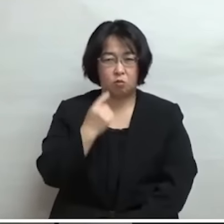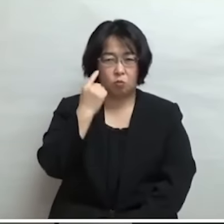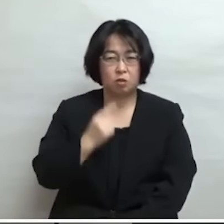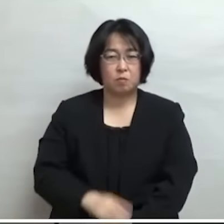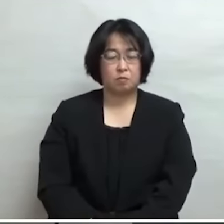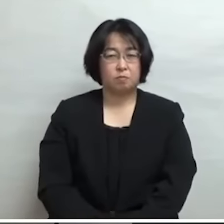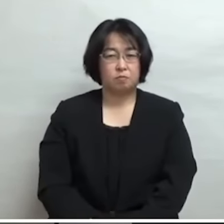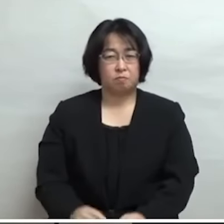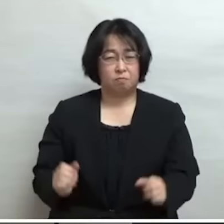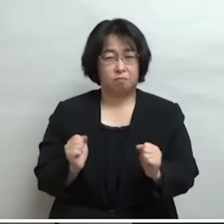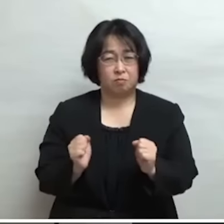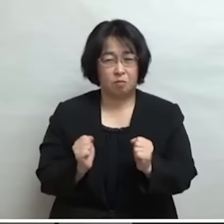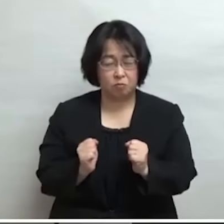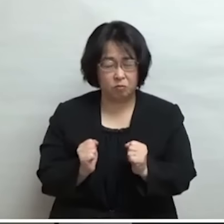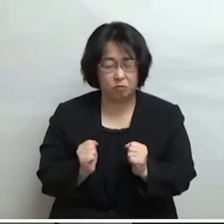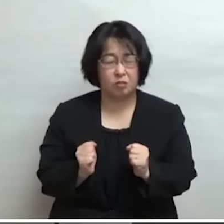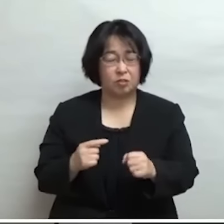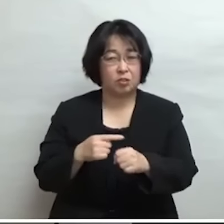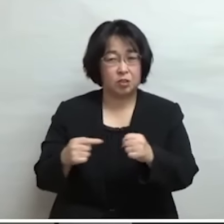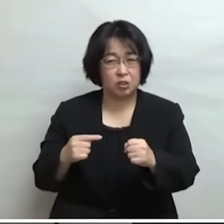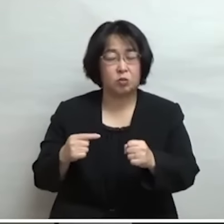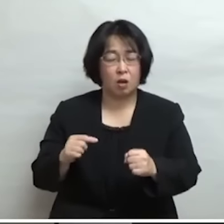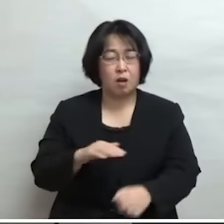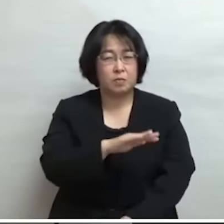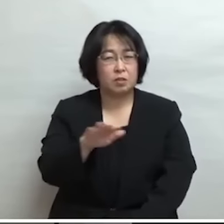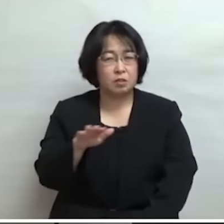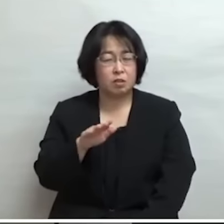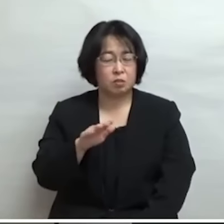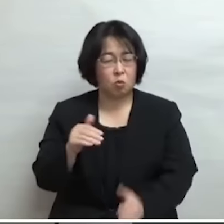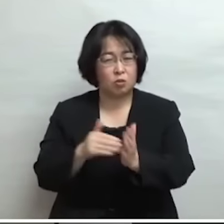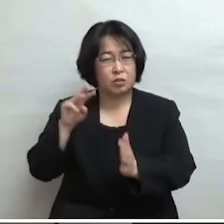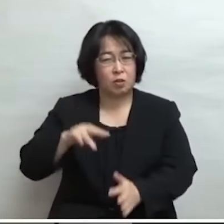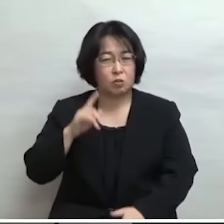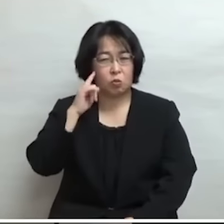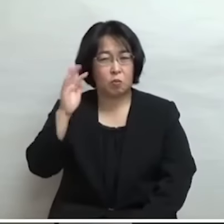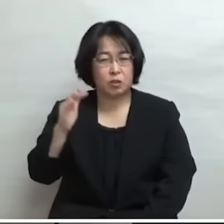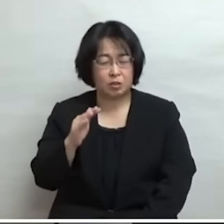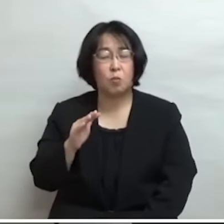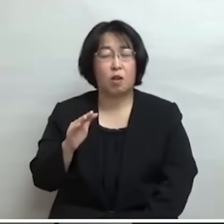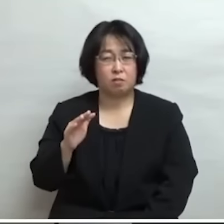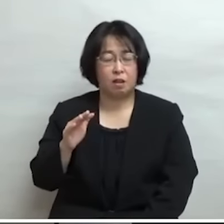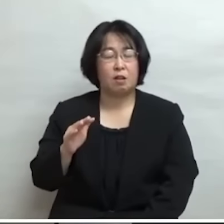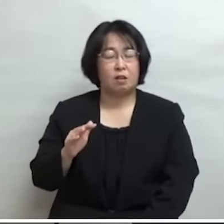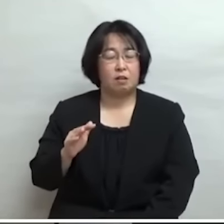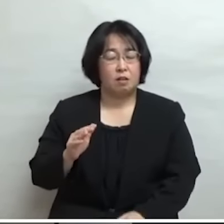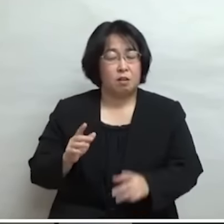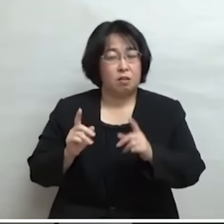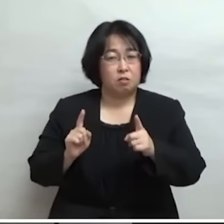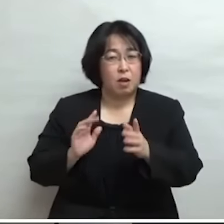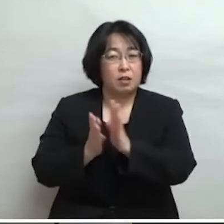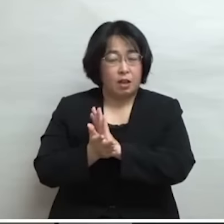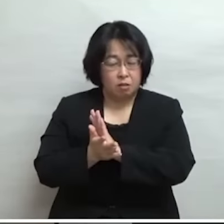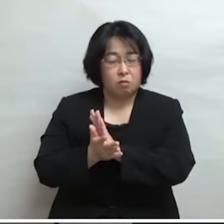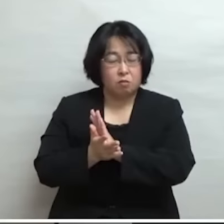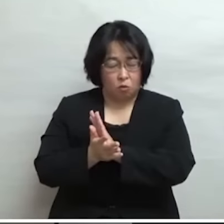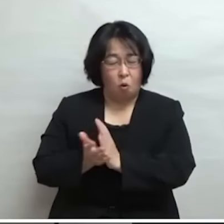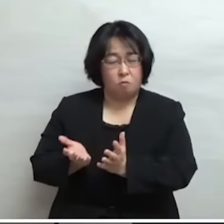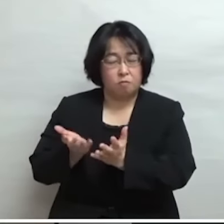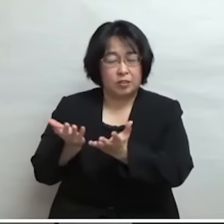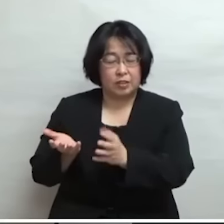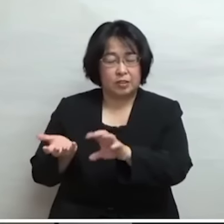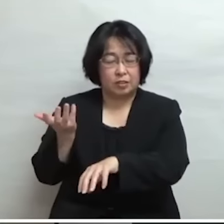。寒い日は必ずそのことをぜひ皆さんに思っていただいて、ぜひ県民の皆様にもですね、この群馬県の被災地に対するさまざまな支援